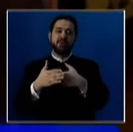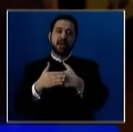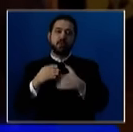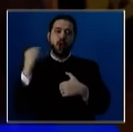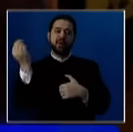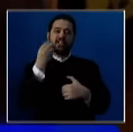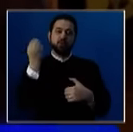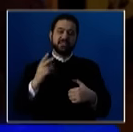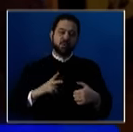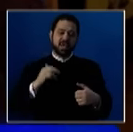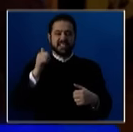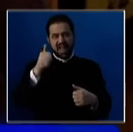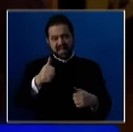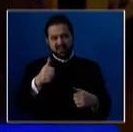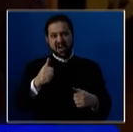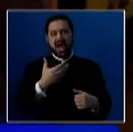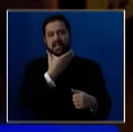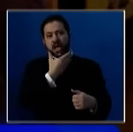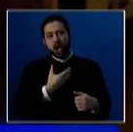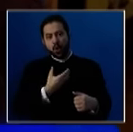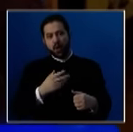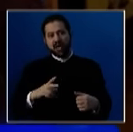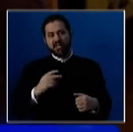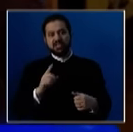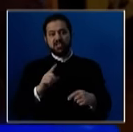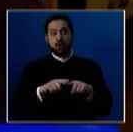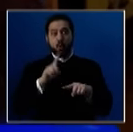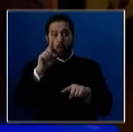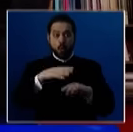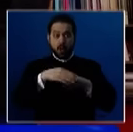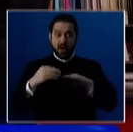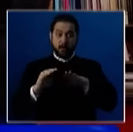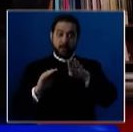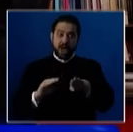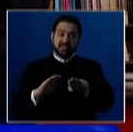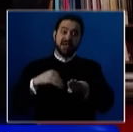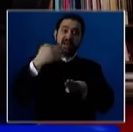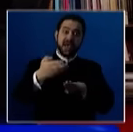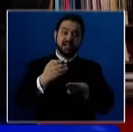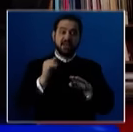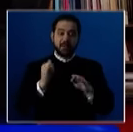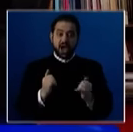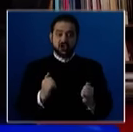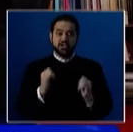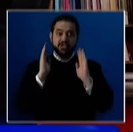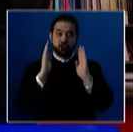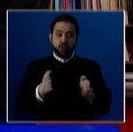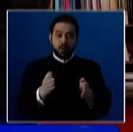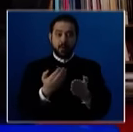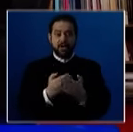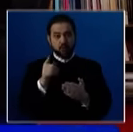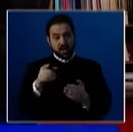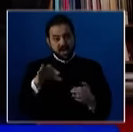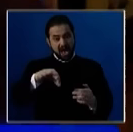Dumnezeu. Este adevărat că călugării sunt cu un pas înainte pe această cale, pentru că ei